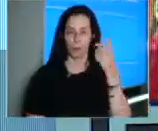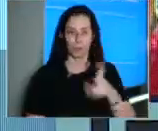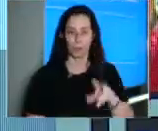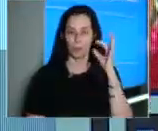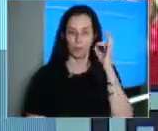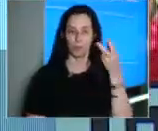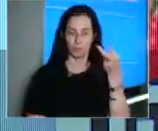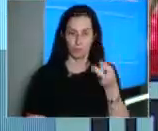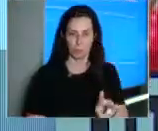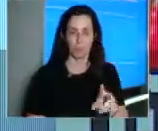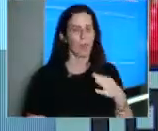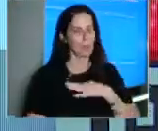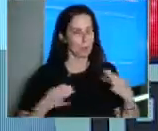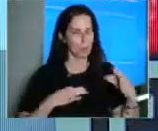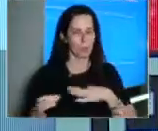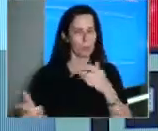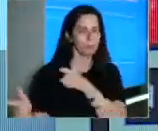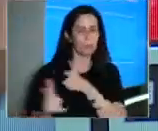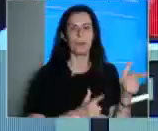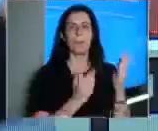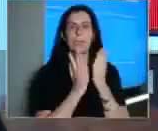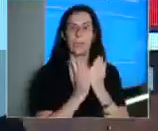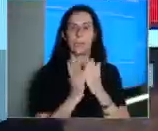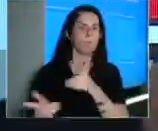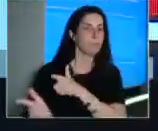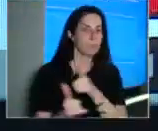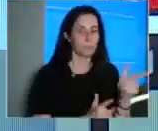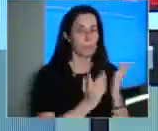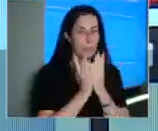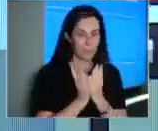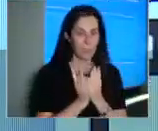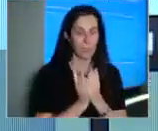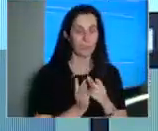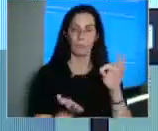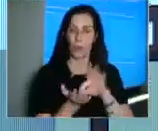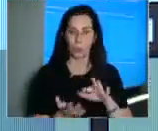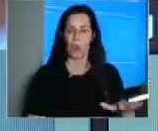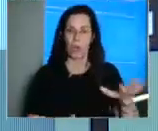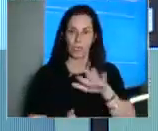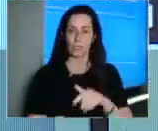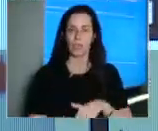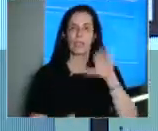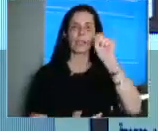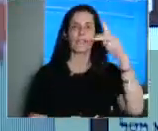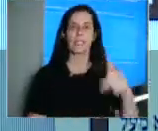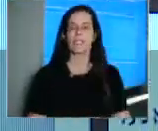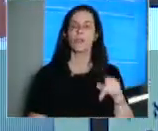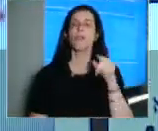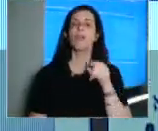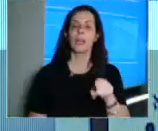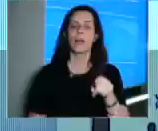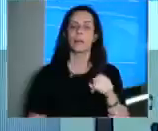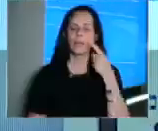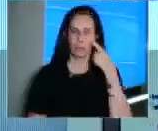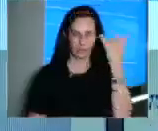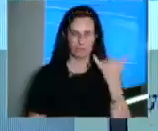הספיקו לעדכן את זה, ופצועים במתקפה על בית כנסת, יריות על המתפללים, זה באותו אזור בסן פרנסיסקו, וגם כך מציירים שנאה,